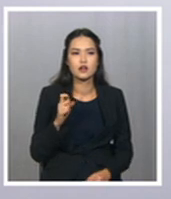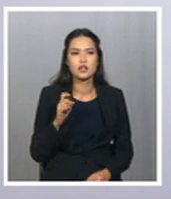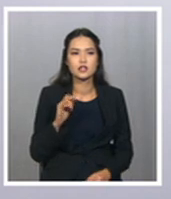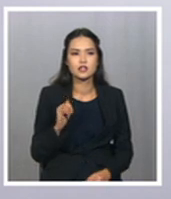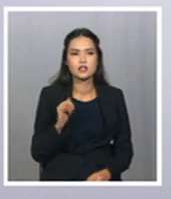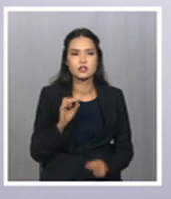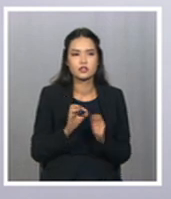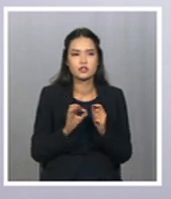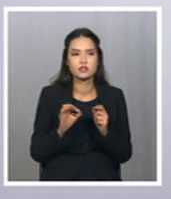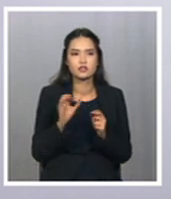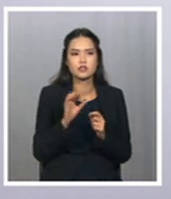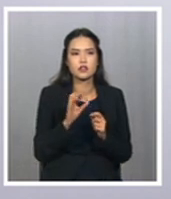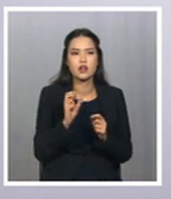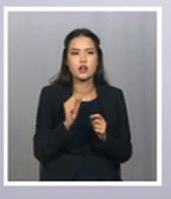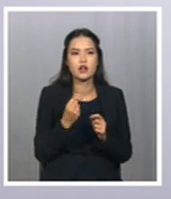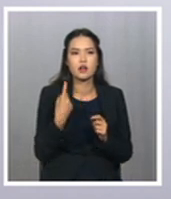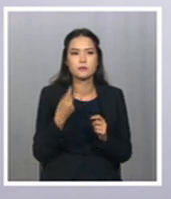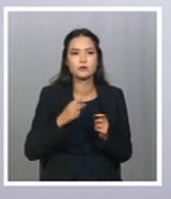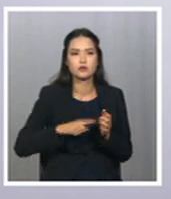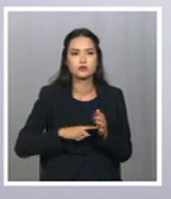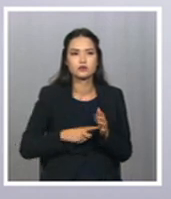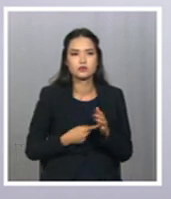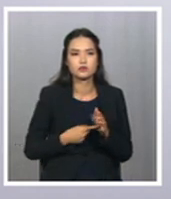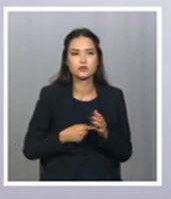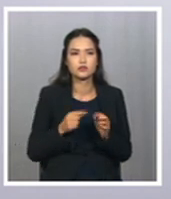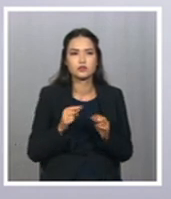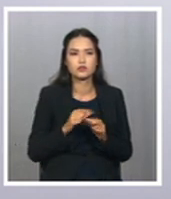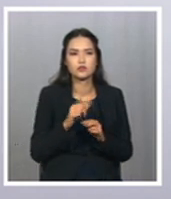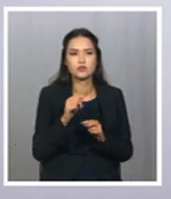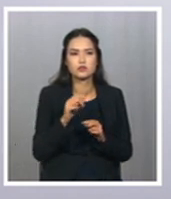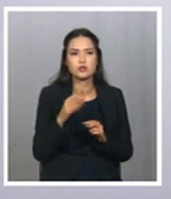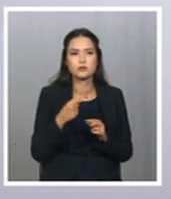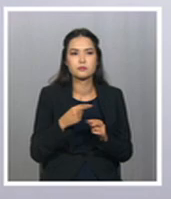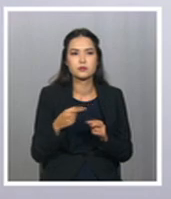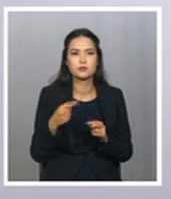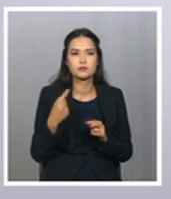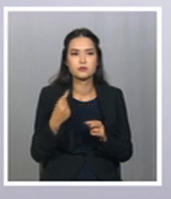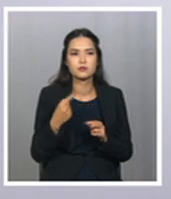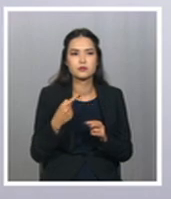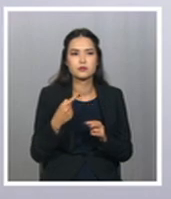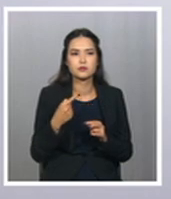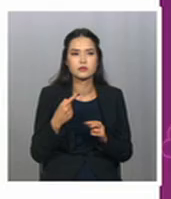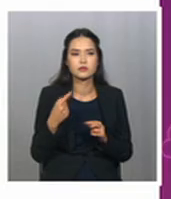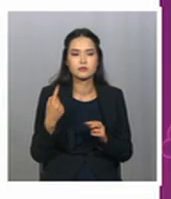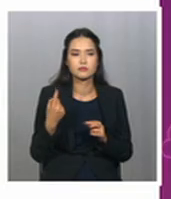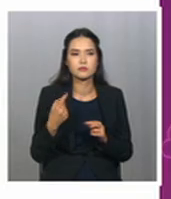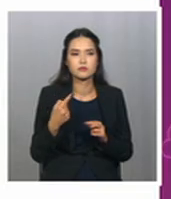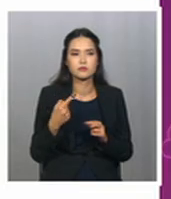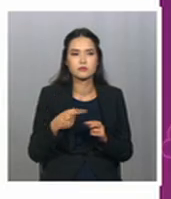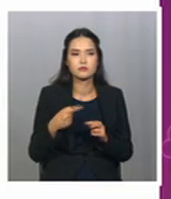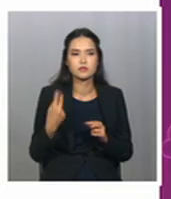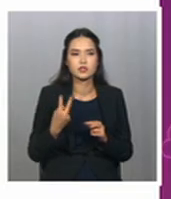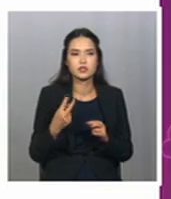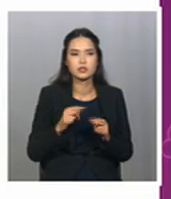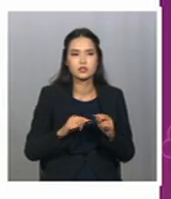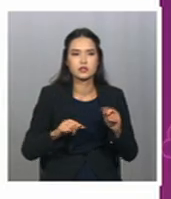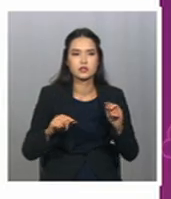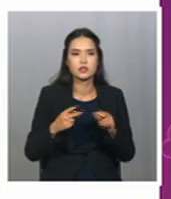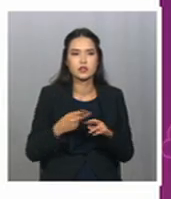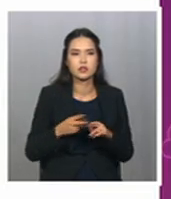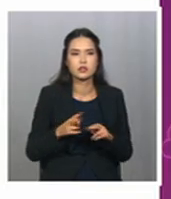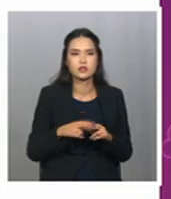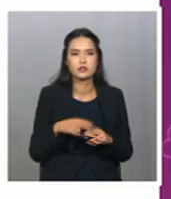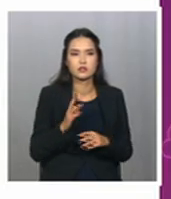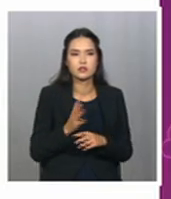нүктесі. Яғни, А1 нүктесінің координатасы минус 1, 2, 0-ге тең. Бұл АА1 OX,